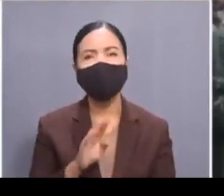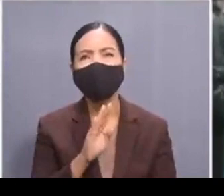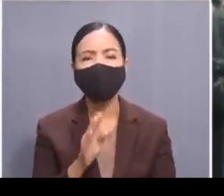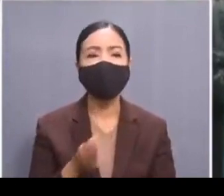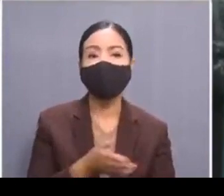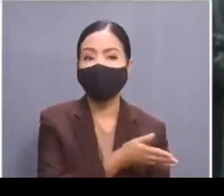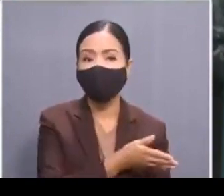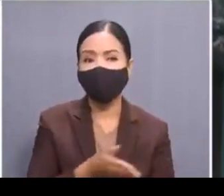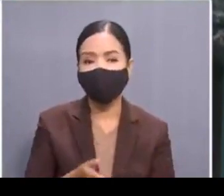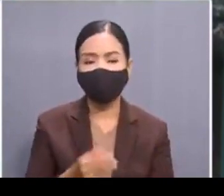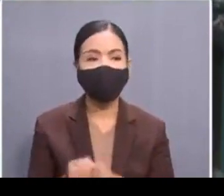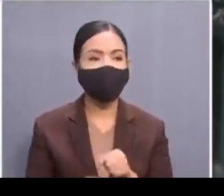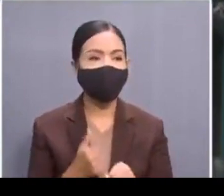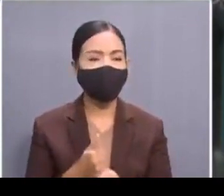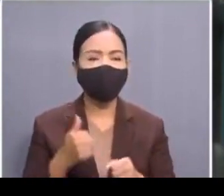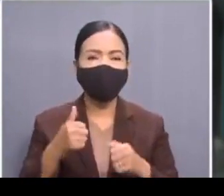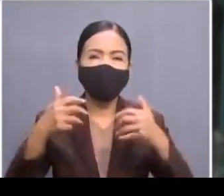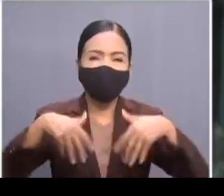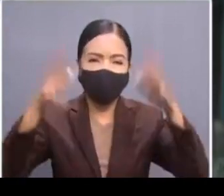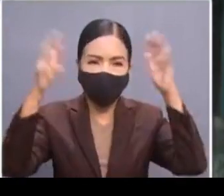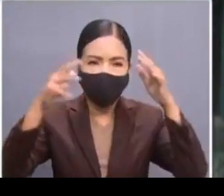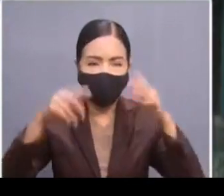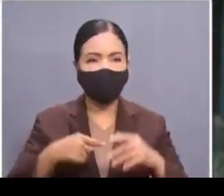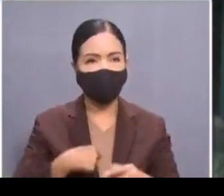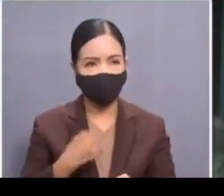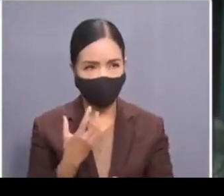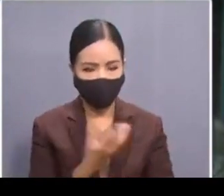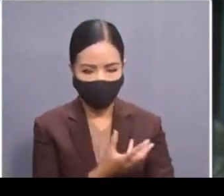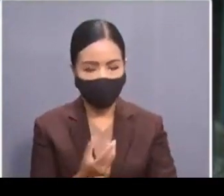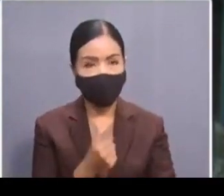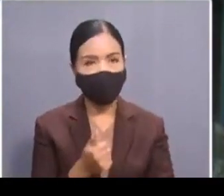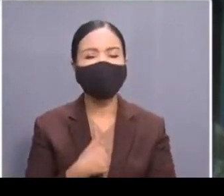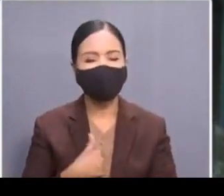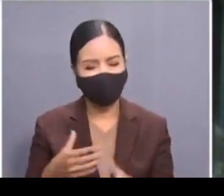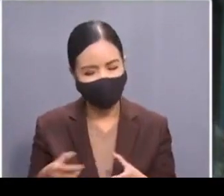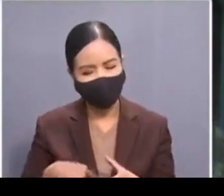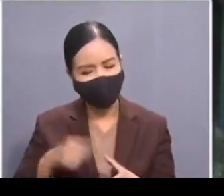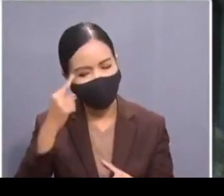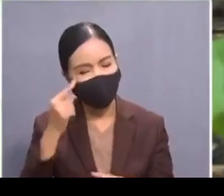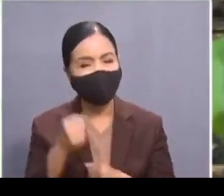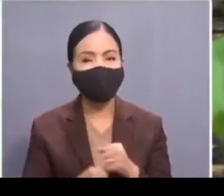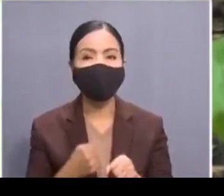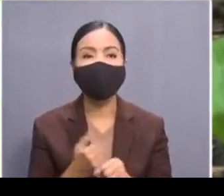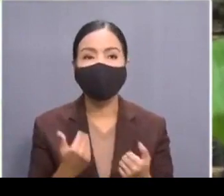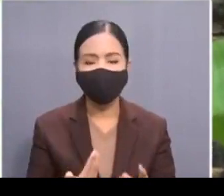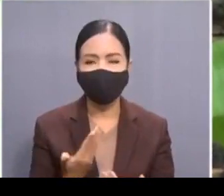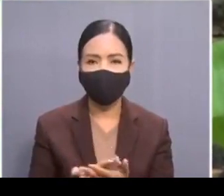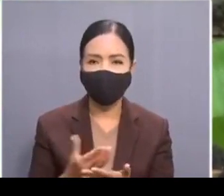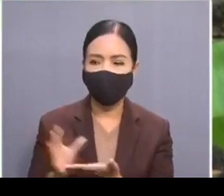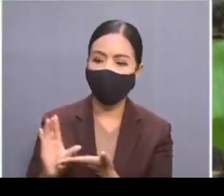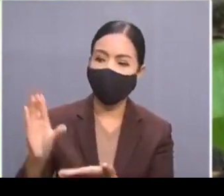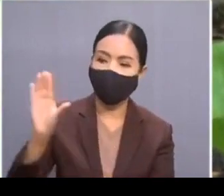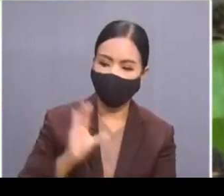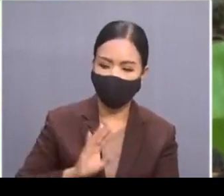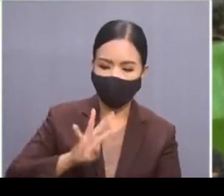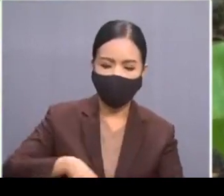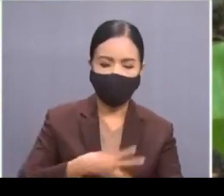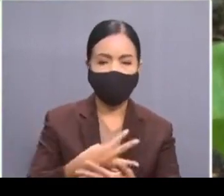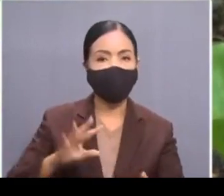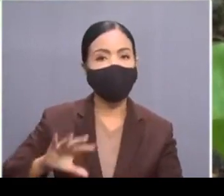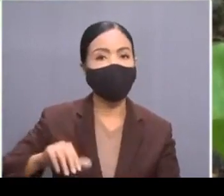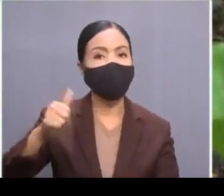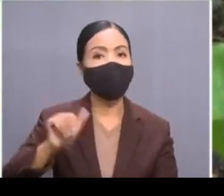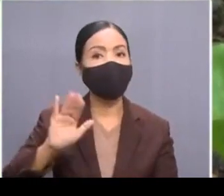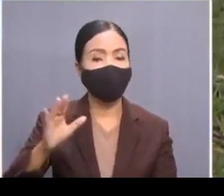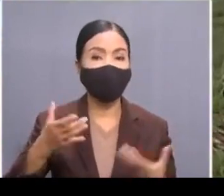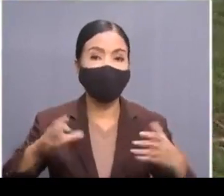ที่ผ่านมาที่มีพายุเพราะฉะนั้นทางกลุ่มเนี่ยก็เลยคิดปีนี้เราได้เอาเงินแผนฟื้นฟู